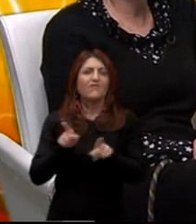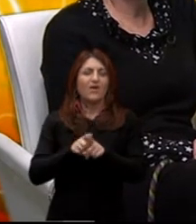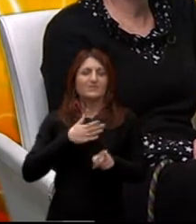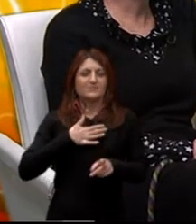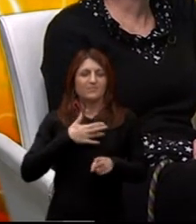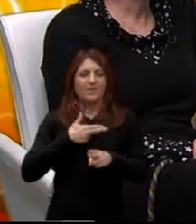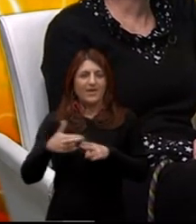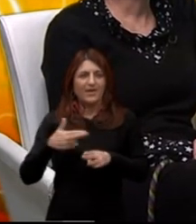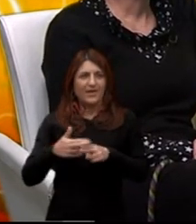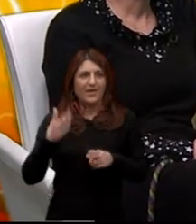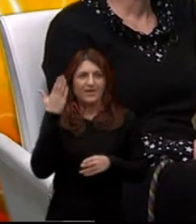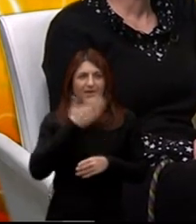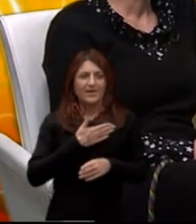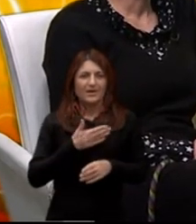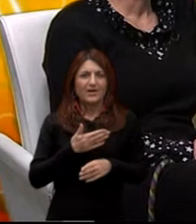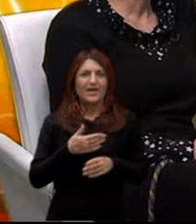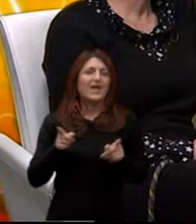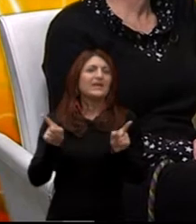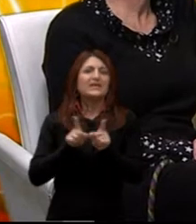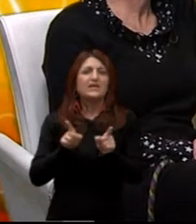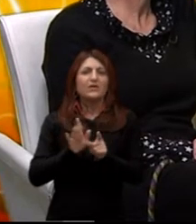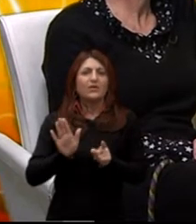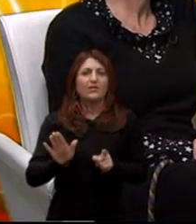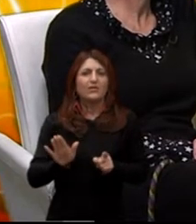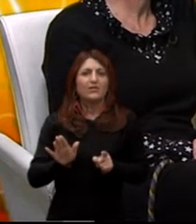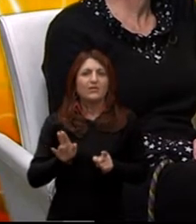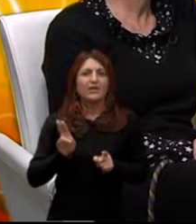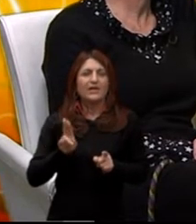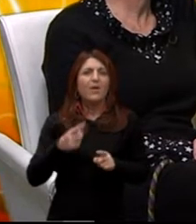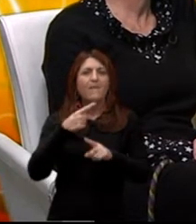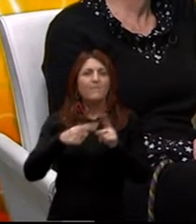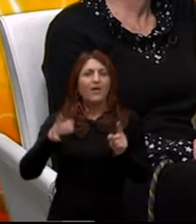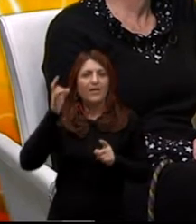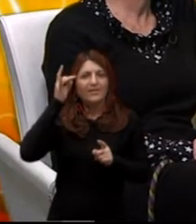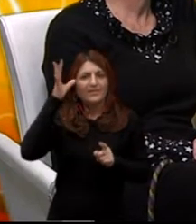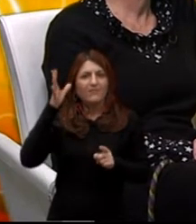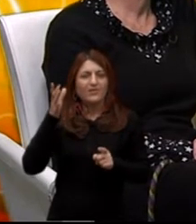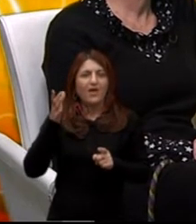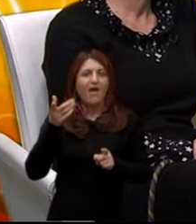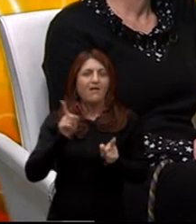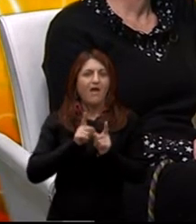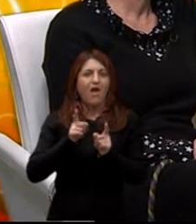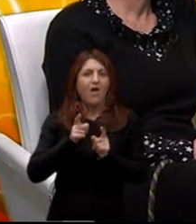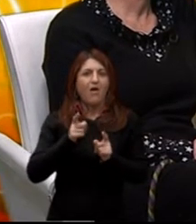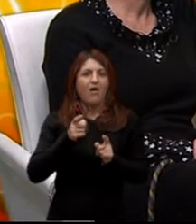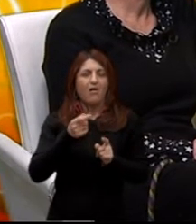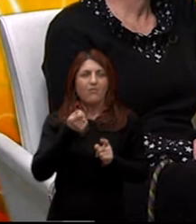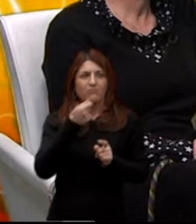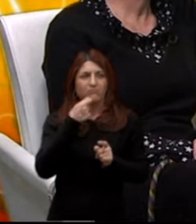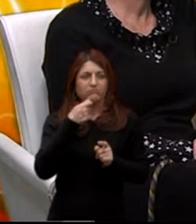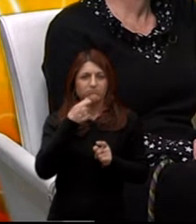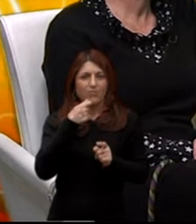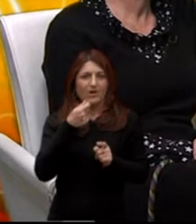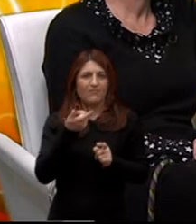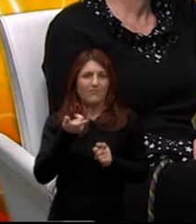higijene itd. Isto tako imamo poldnevni boravak u centru. U poldnevnom boravku su ove mlade osobe koje